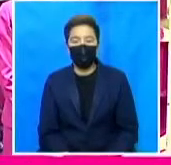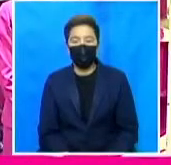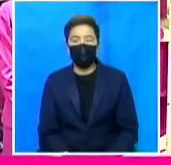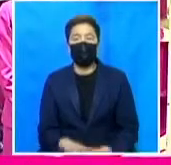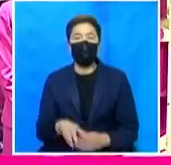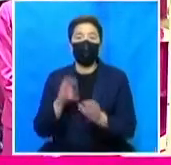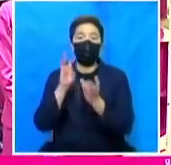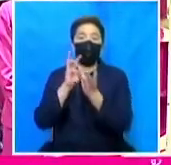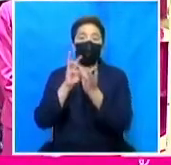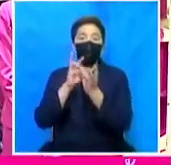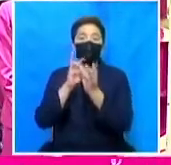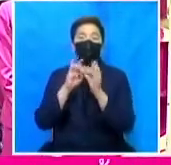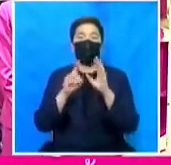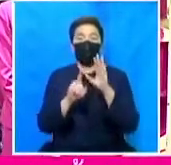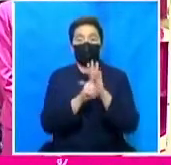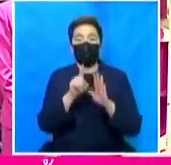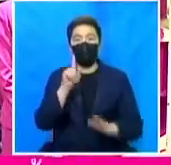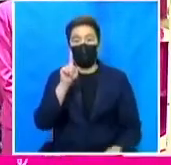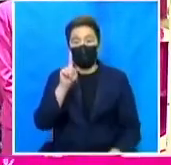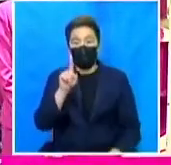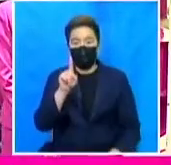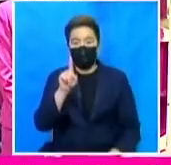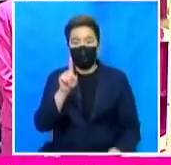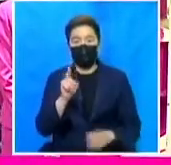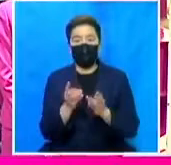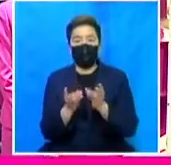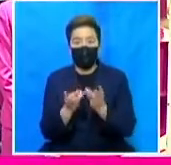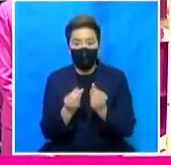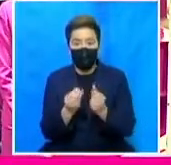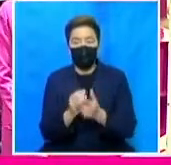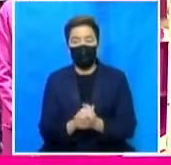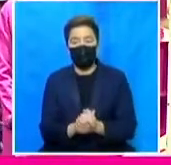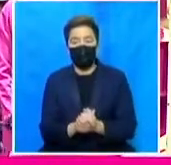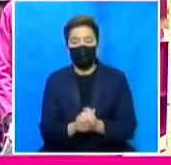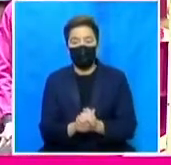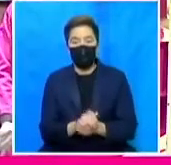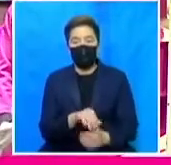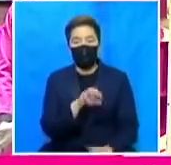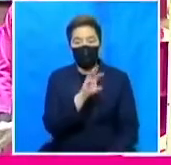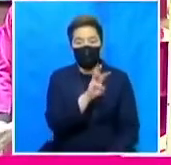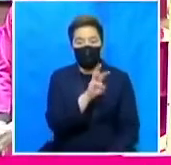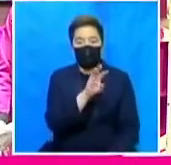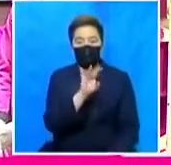เลขท้าย6ตัวหมุนครั้งที่1เลขที่ออก